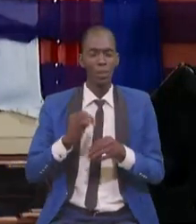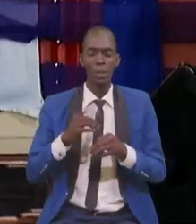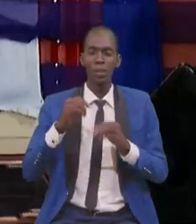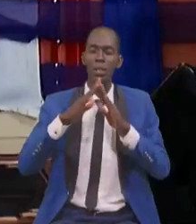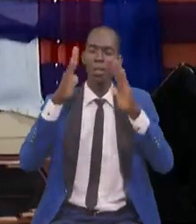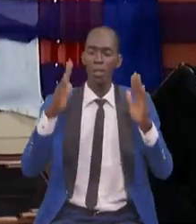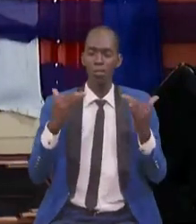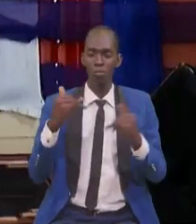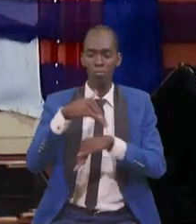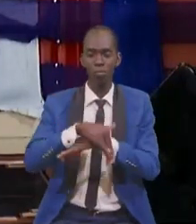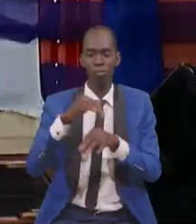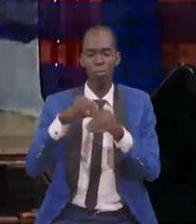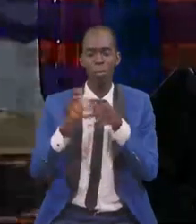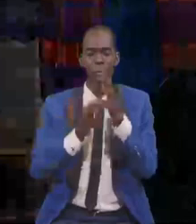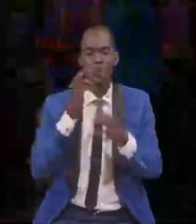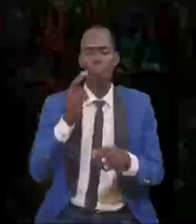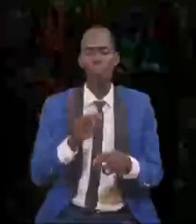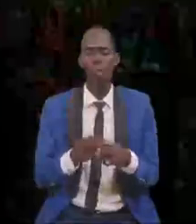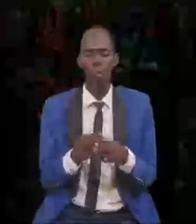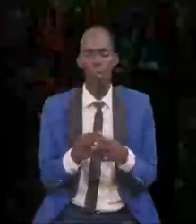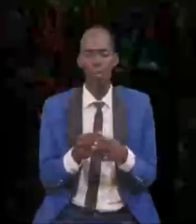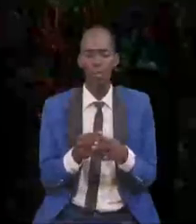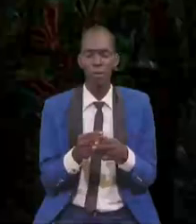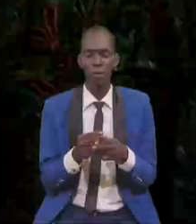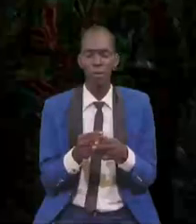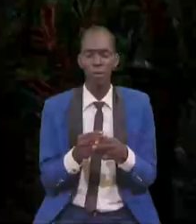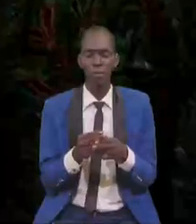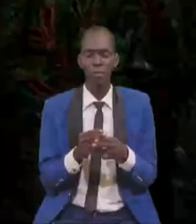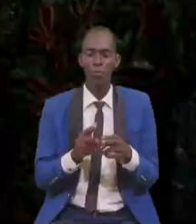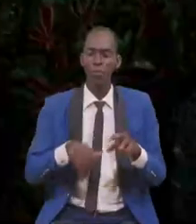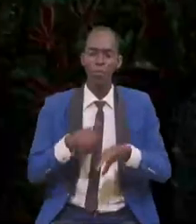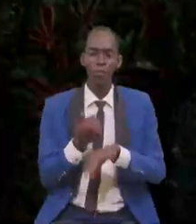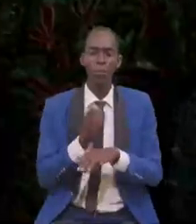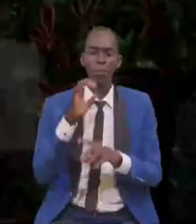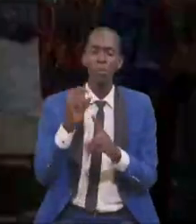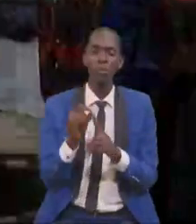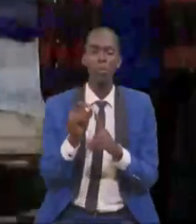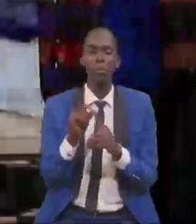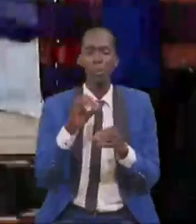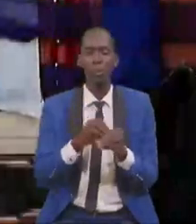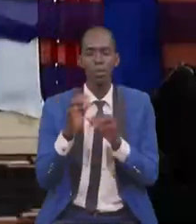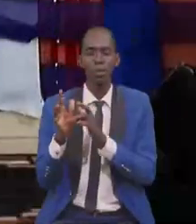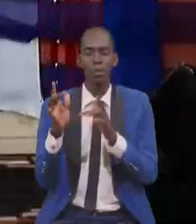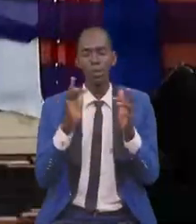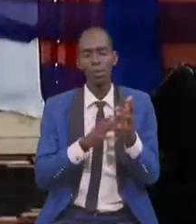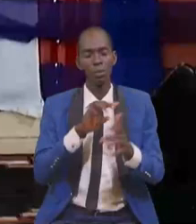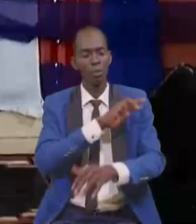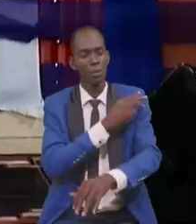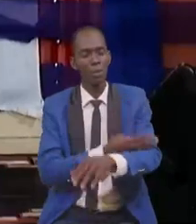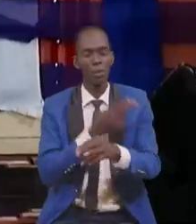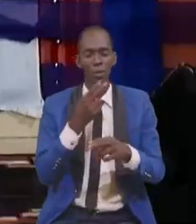joie dans l'église ce soir au nom de Jésus-Christ. Confirme ta parole. Au